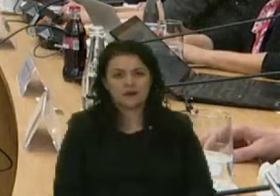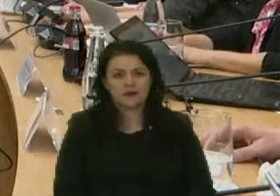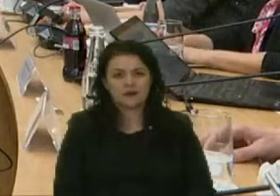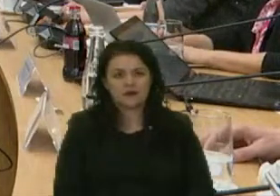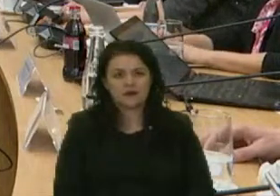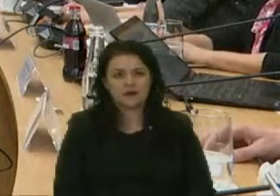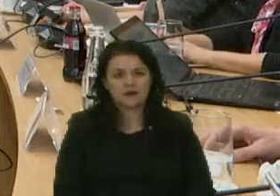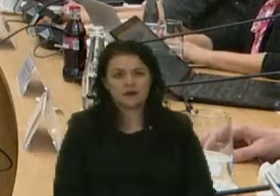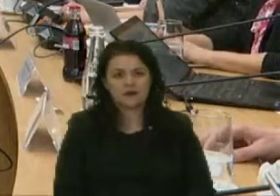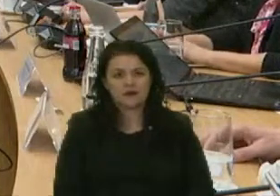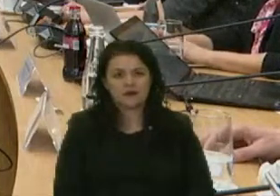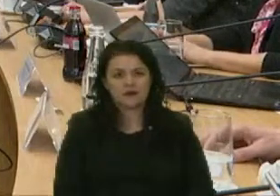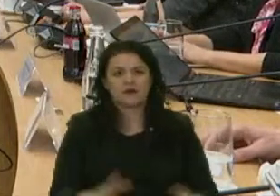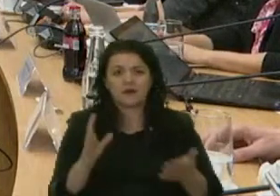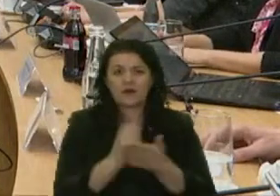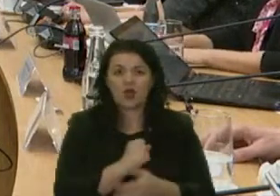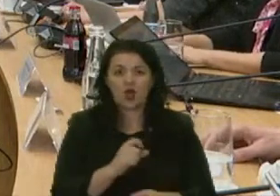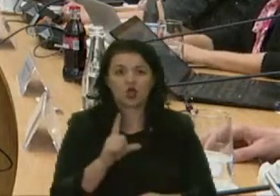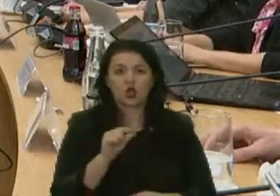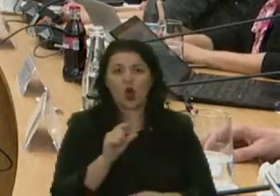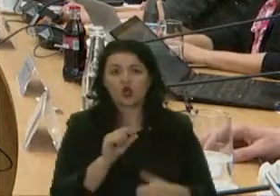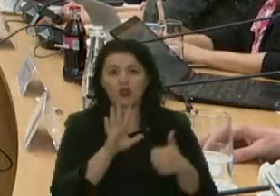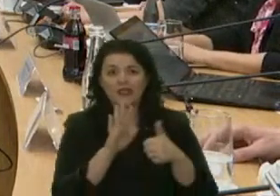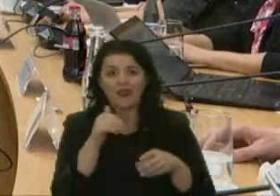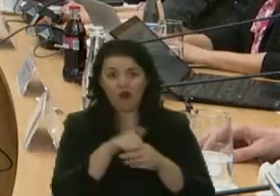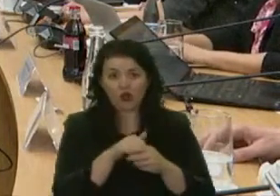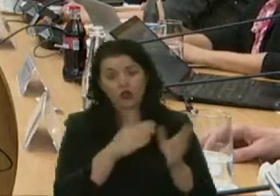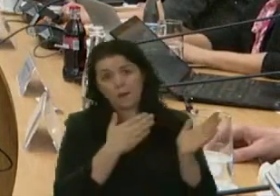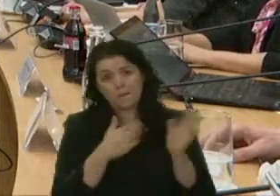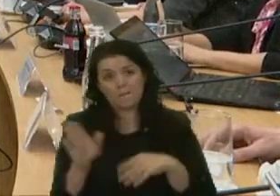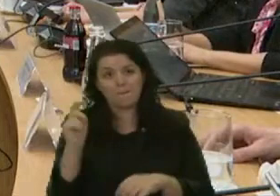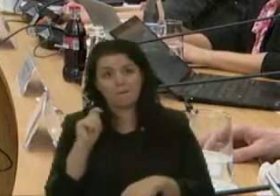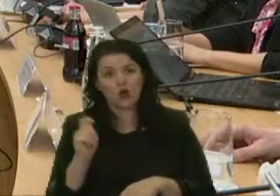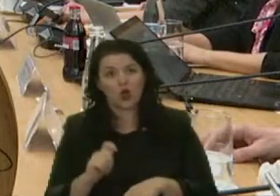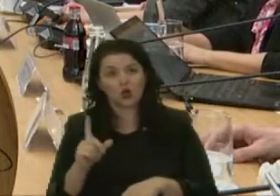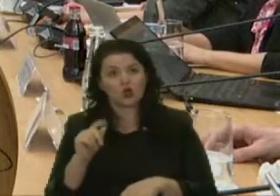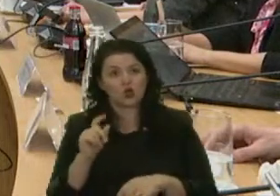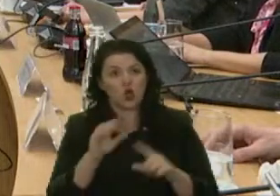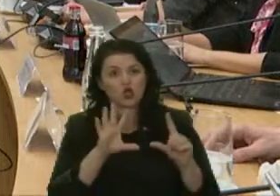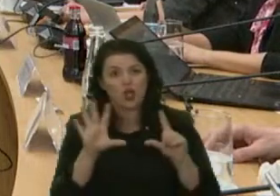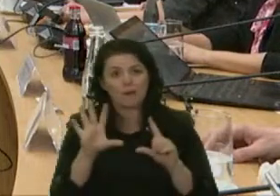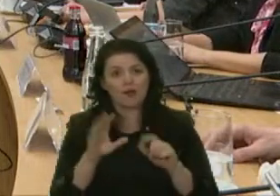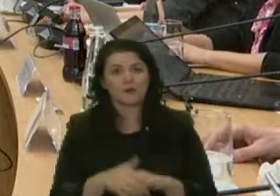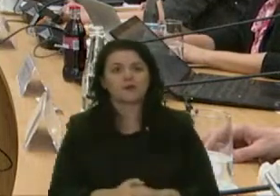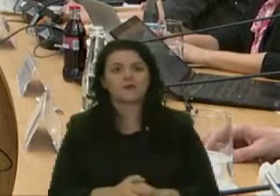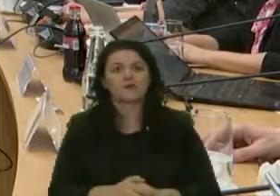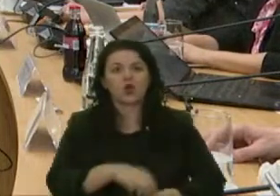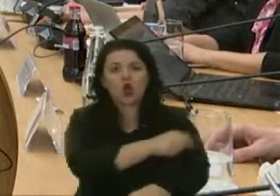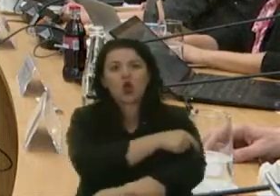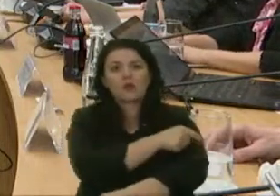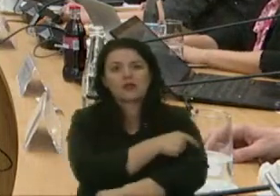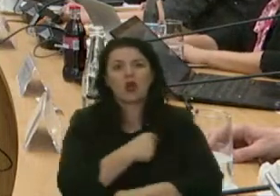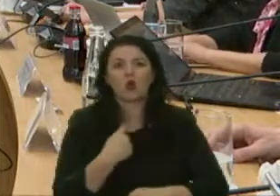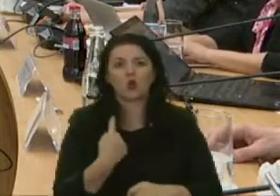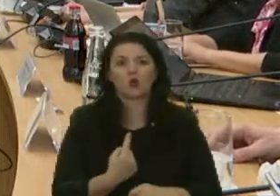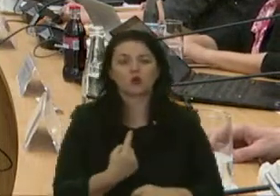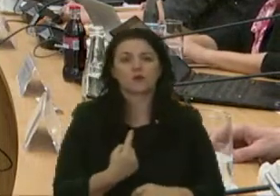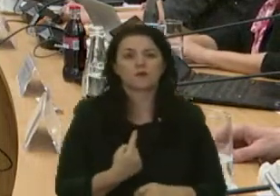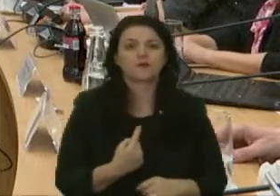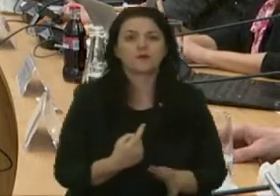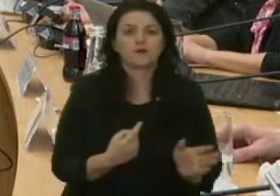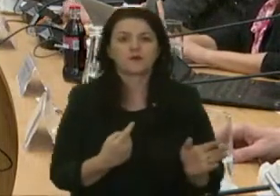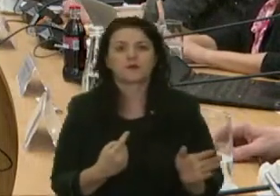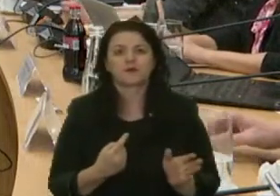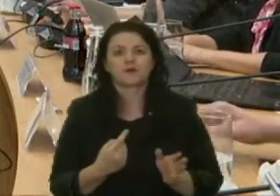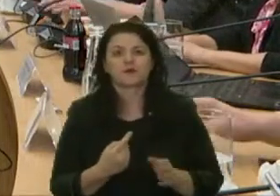26 Proiectul a trecut cu 26 de voturi proiectul numărul 27 Comisia 1 Comisia de buget aviz favorabil supun la vot